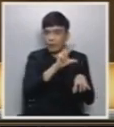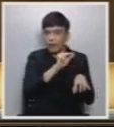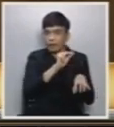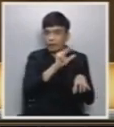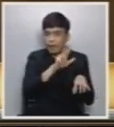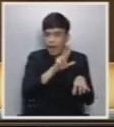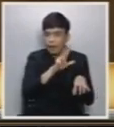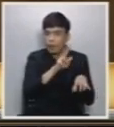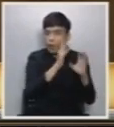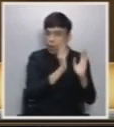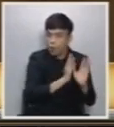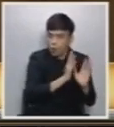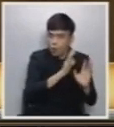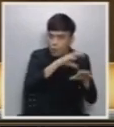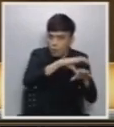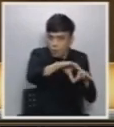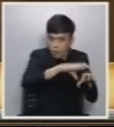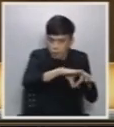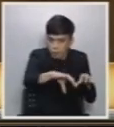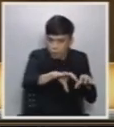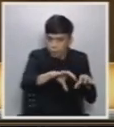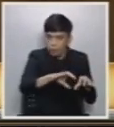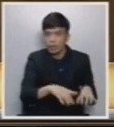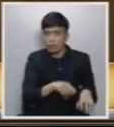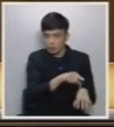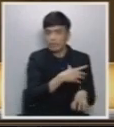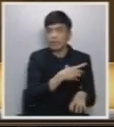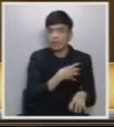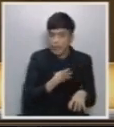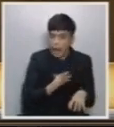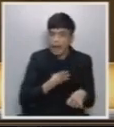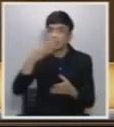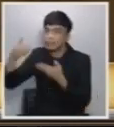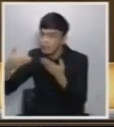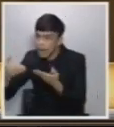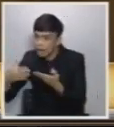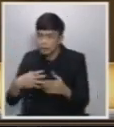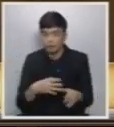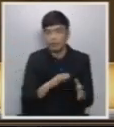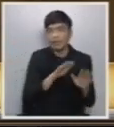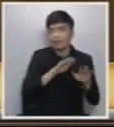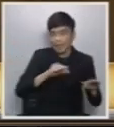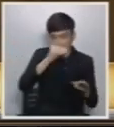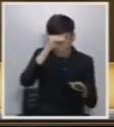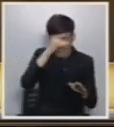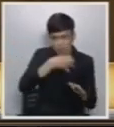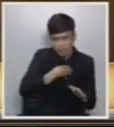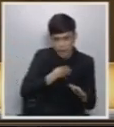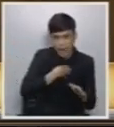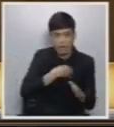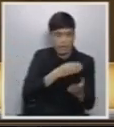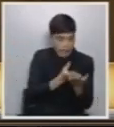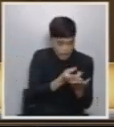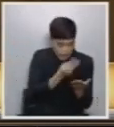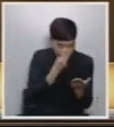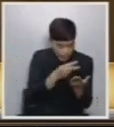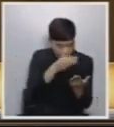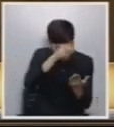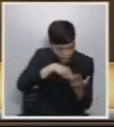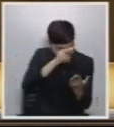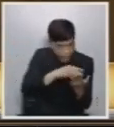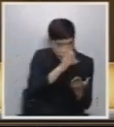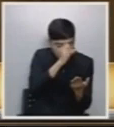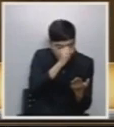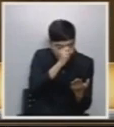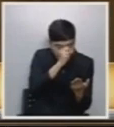ความประสงค์แตกต่างกันผมเข้าใจนะครับว่าเด็กนักเรียนอยากจะดูหนังสือสอบก็ไม่อยากให้มีเสียงหลังจาก 20:00 นก็อาจจะต้องมี